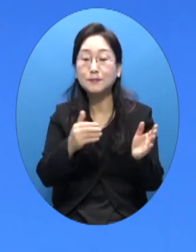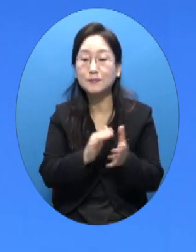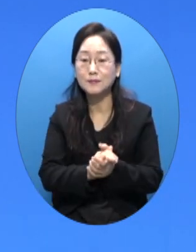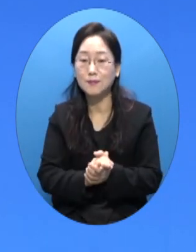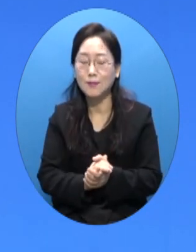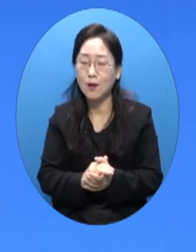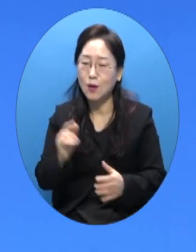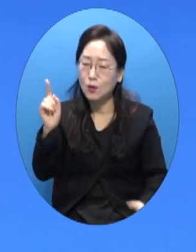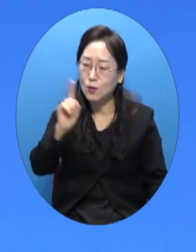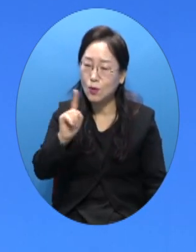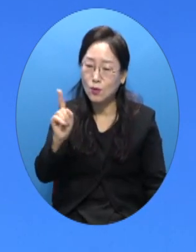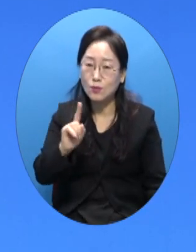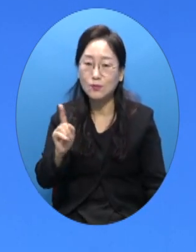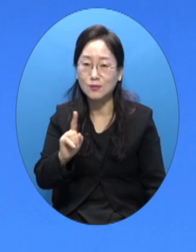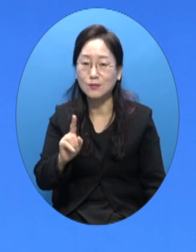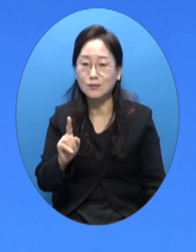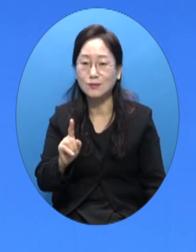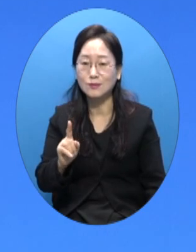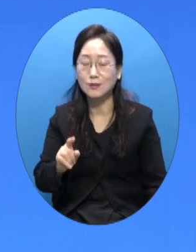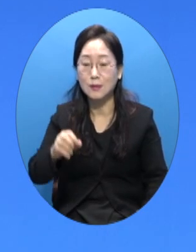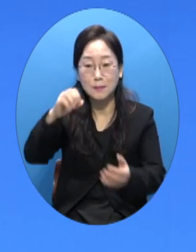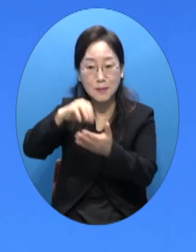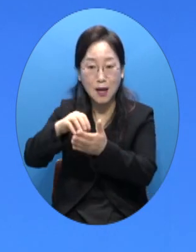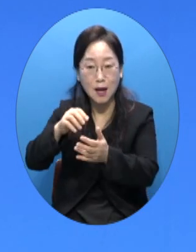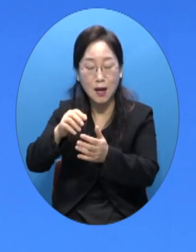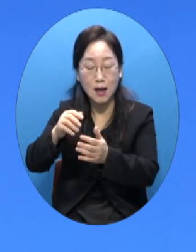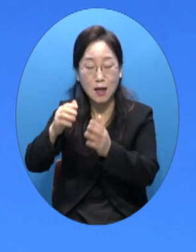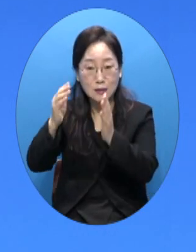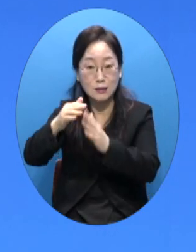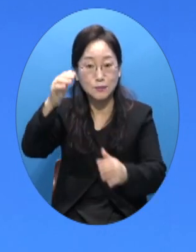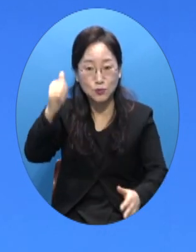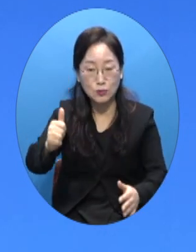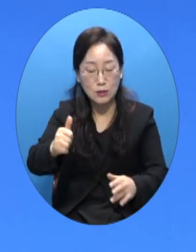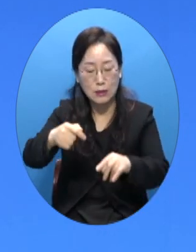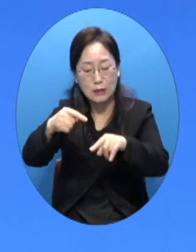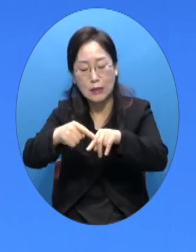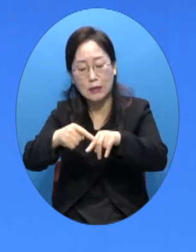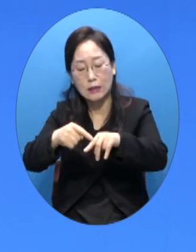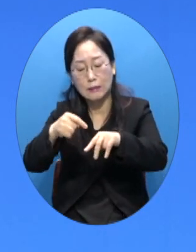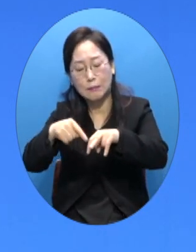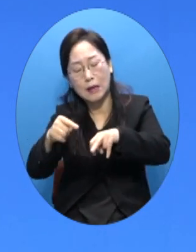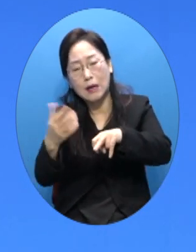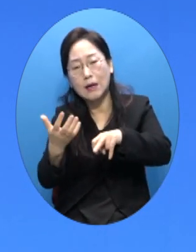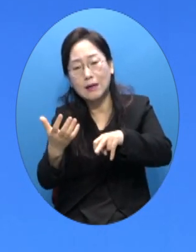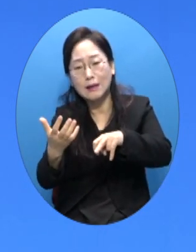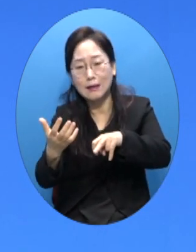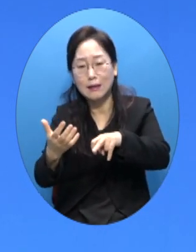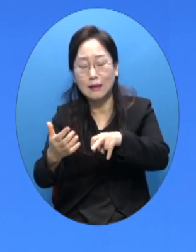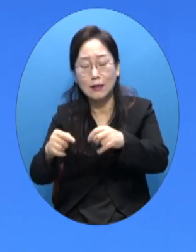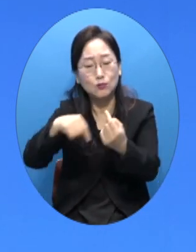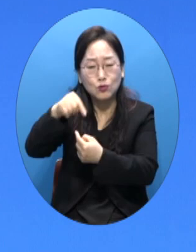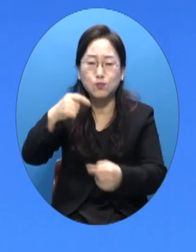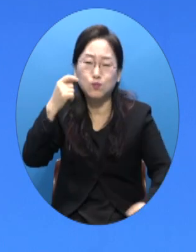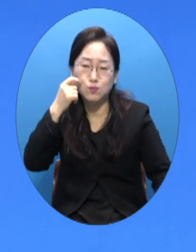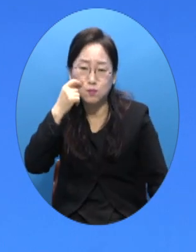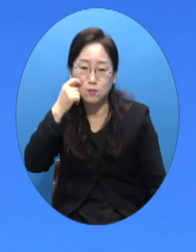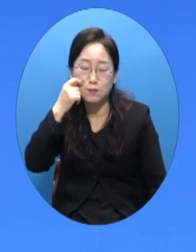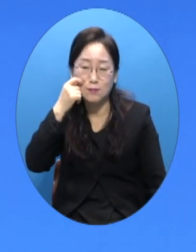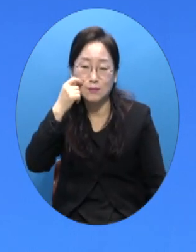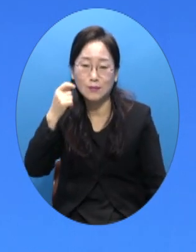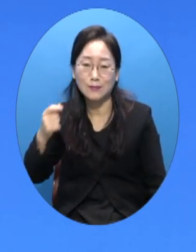어느 빵집 주인이 다리를 다쳐 가고 더 이상 가게를 하지 못하게